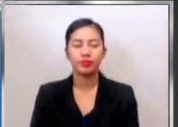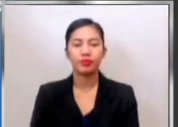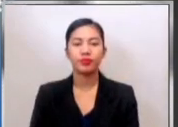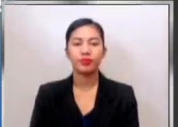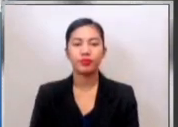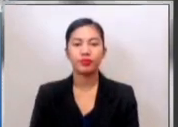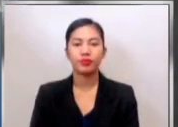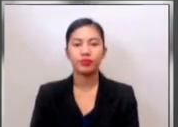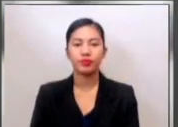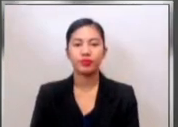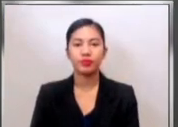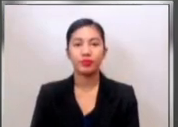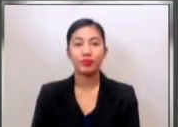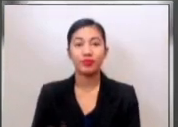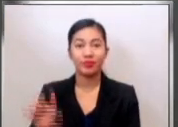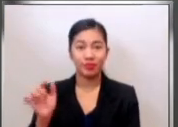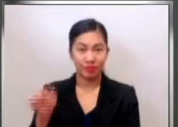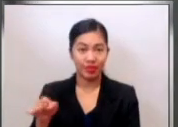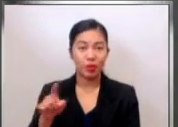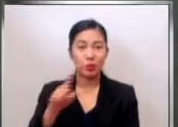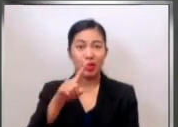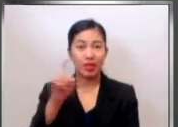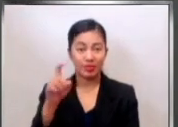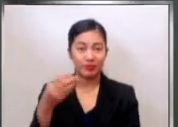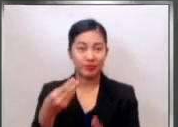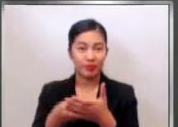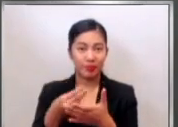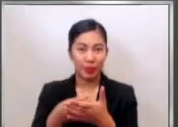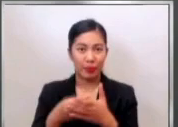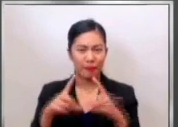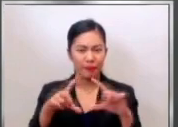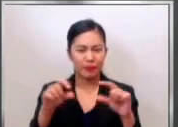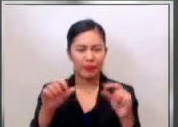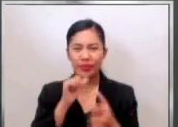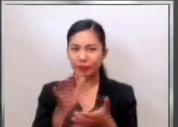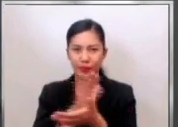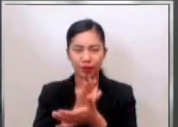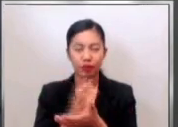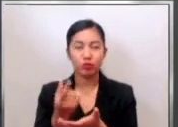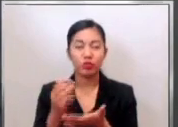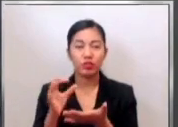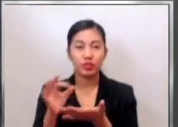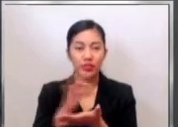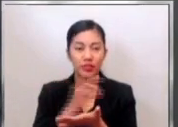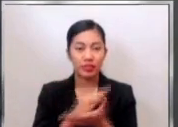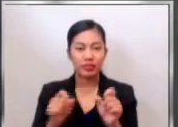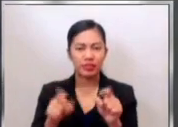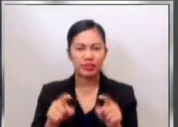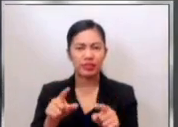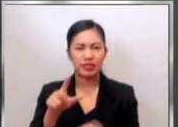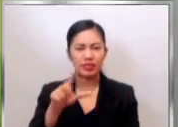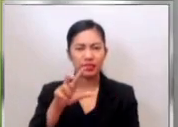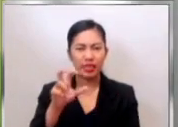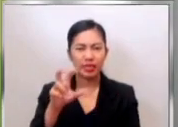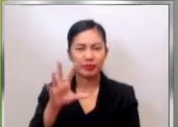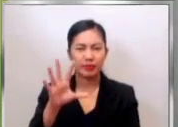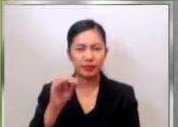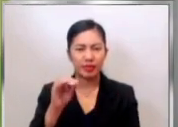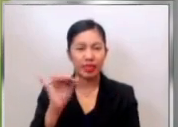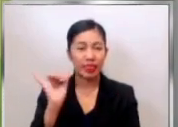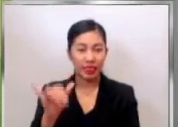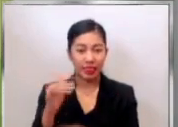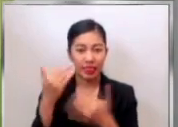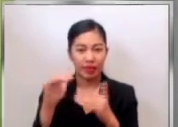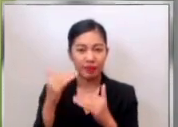Bariyang 100 pesos pero inaasahang maibebenta sa 350 pesos na halaga ang limited edition na